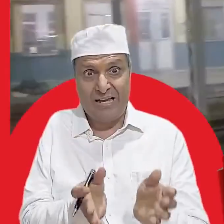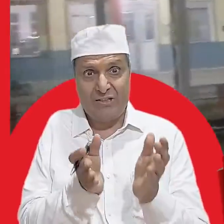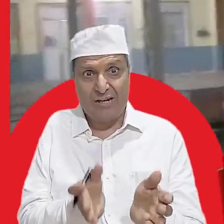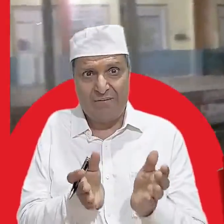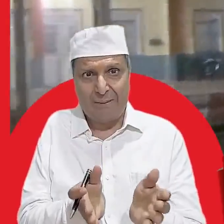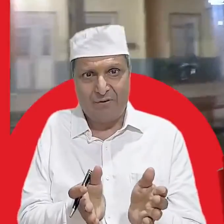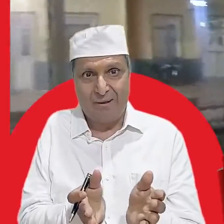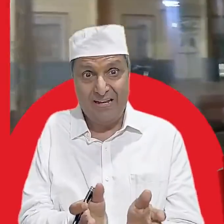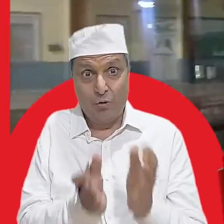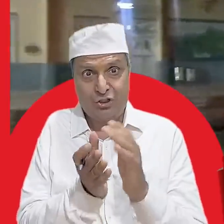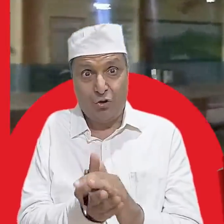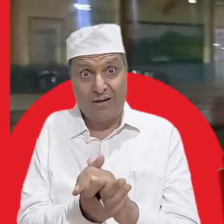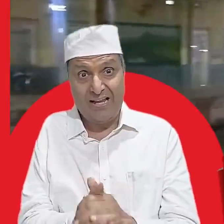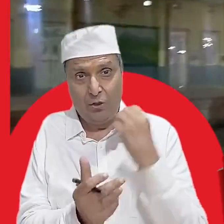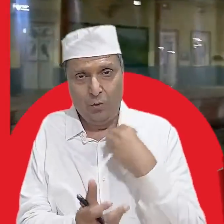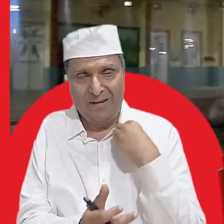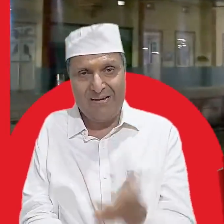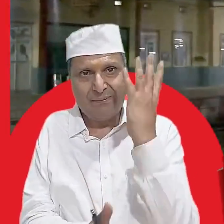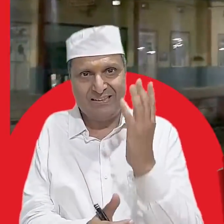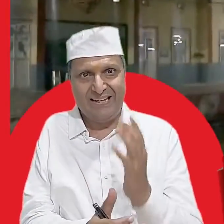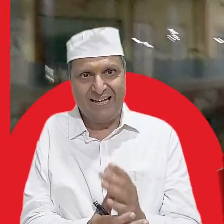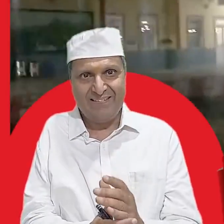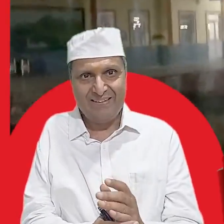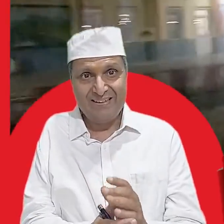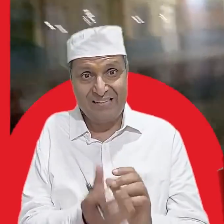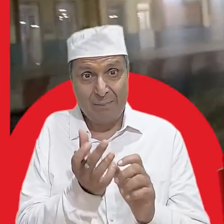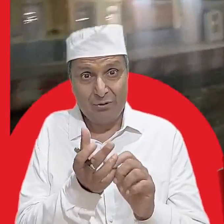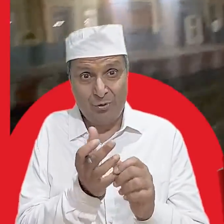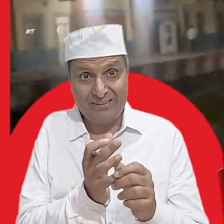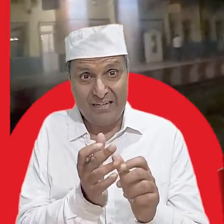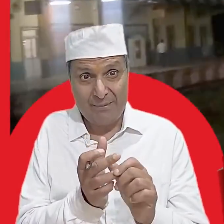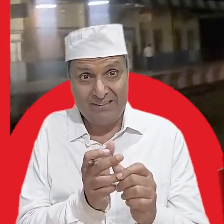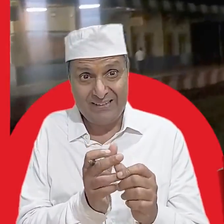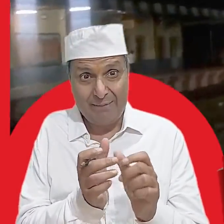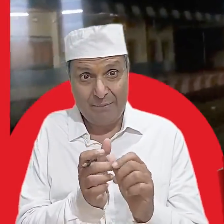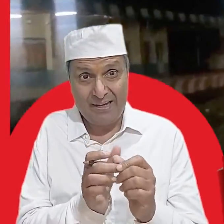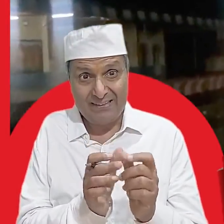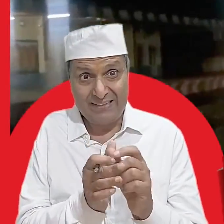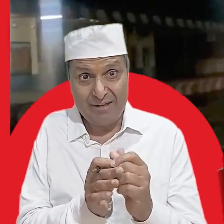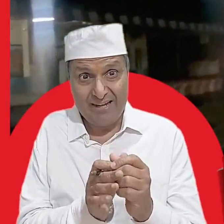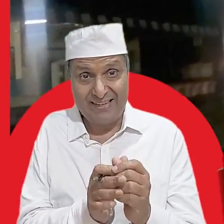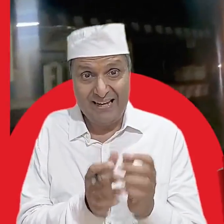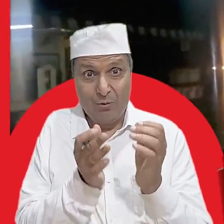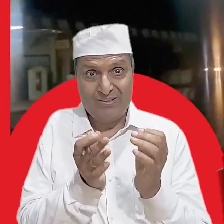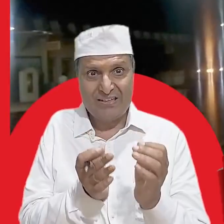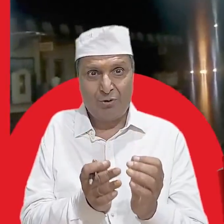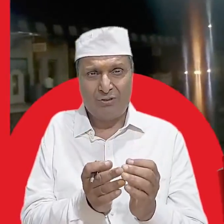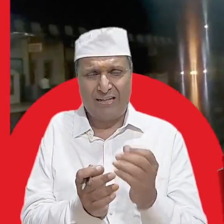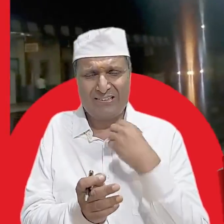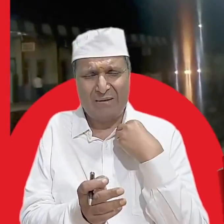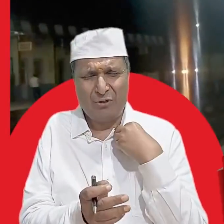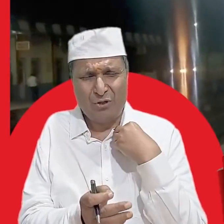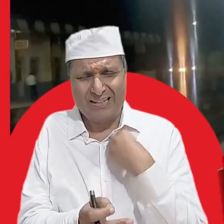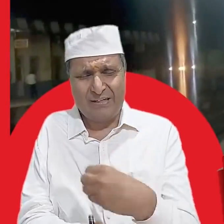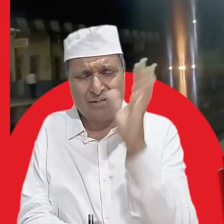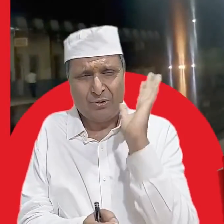पर मुख्य जो रेलवे प्लेटफॉर्म है उसी को उन्होंने लूप लाइन में बदल दिया है। जब बुजुर्ग आते हैं, बच्चे आते हैं, बीमार आते हैं, दिव्यांग आते हैं, उन सबको